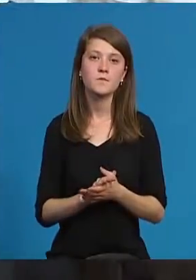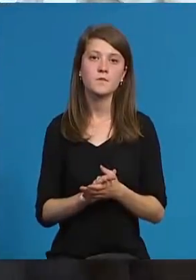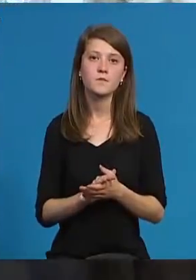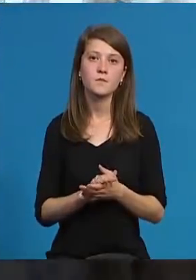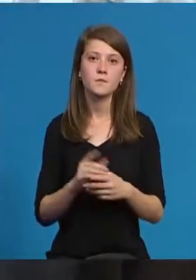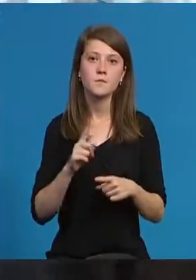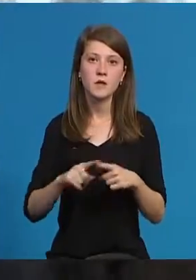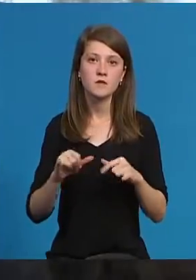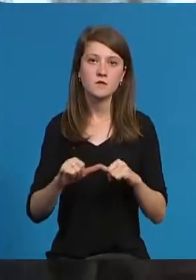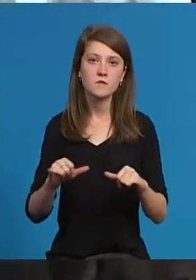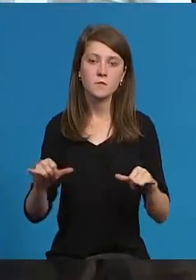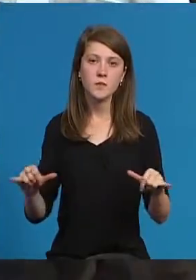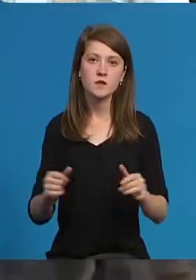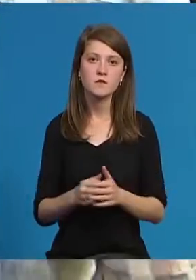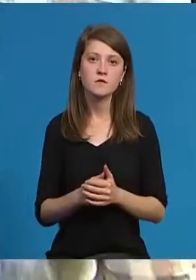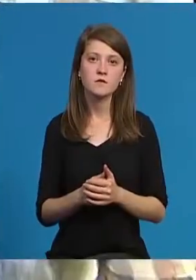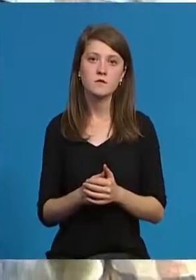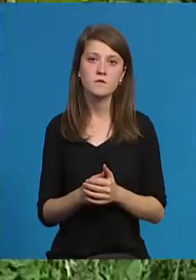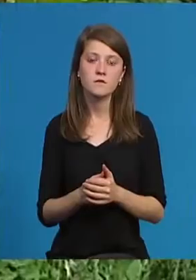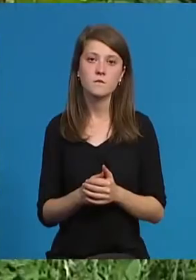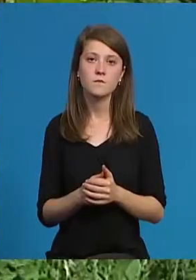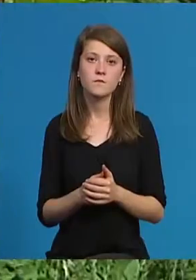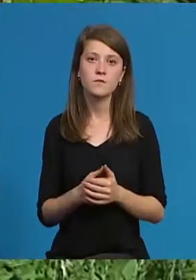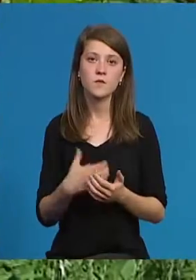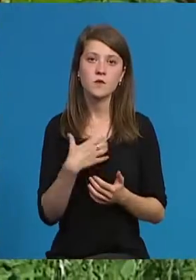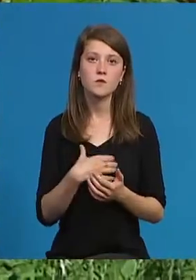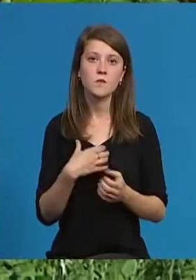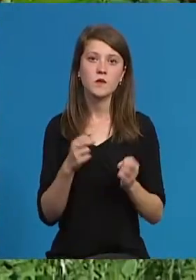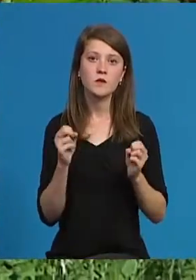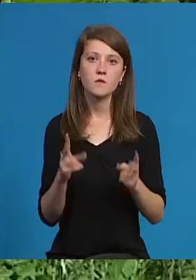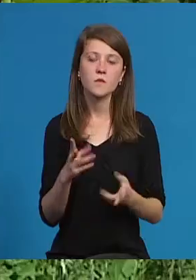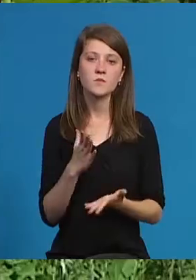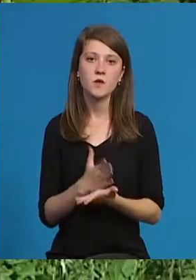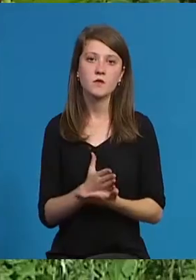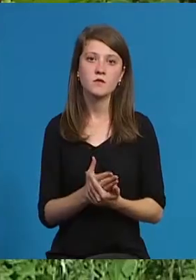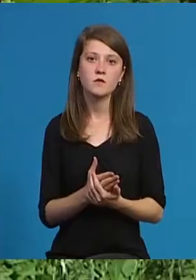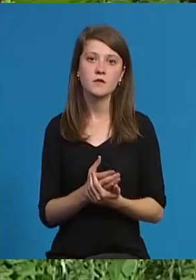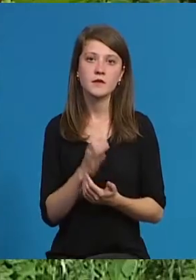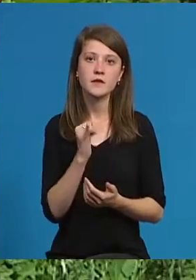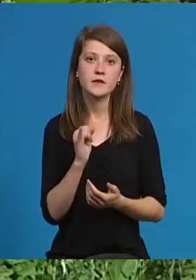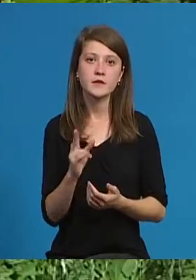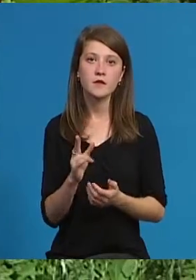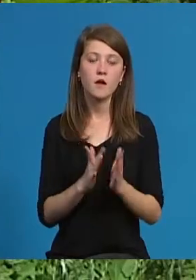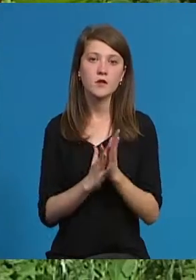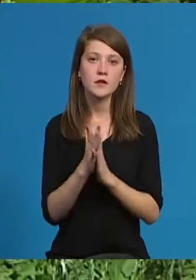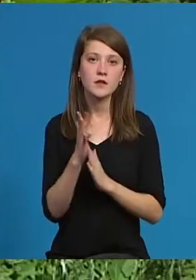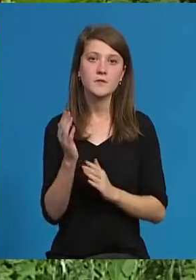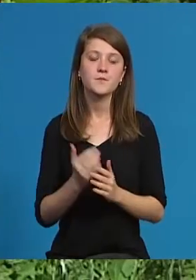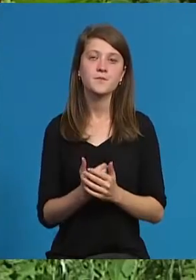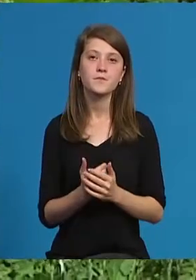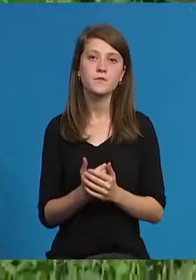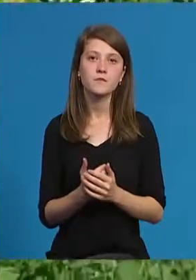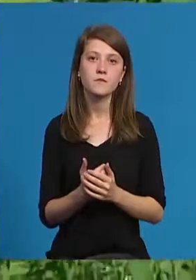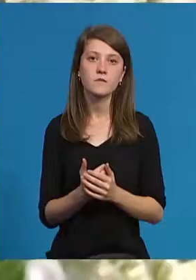займає щільну площу. Особливу небезпеку становить сік рослини, тобто всі частини,